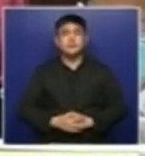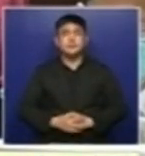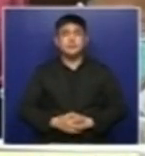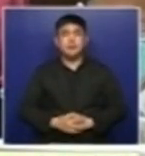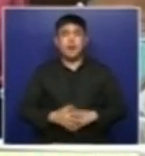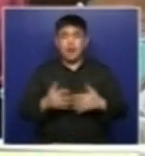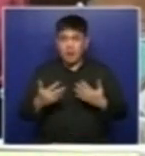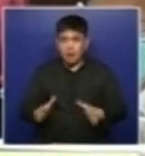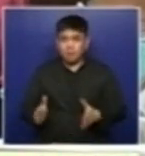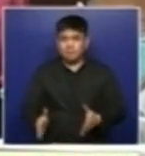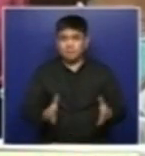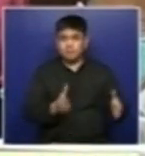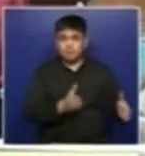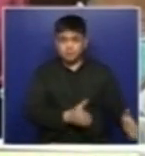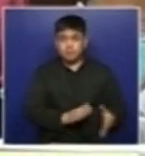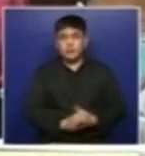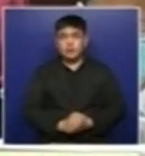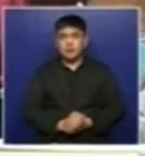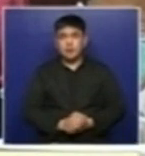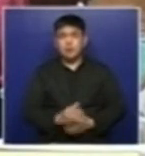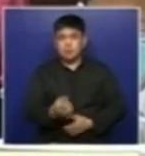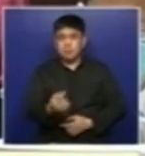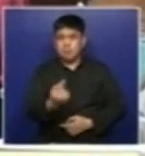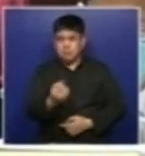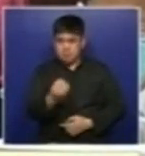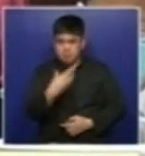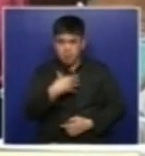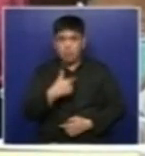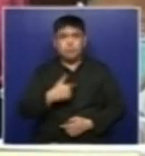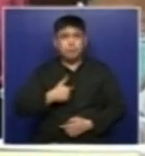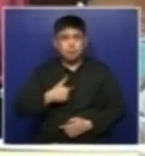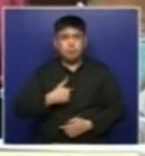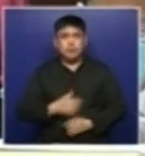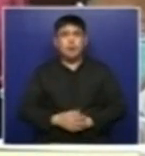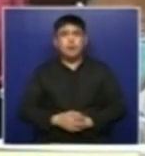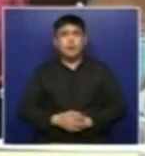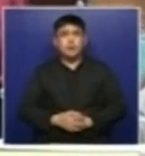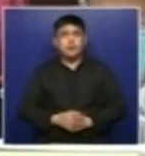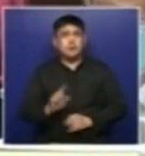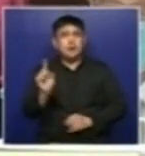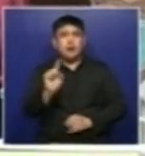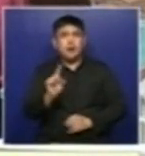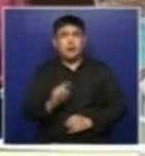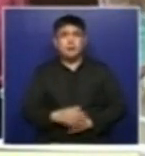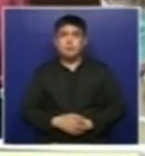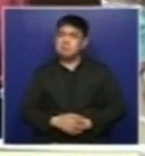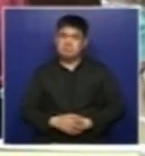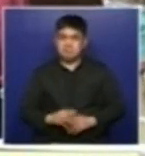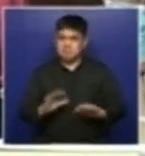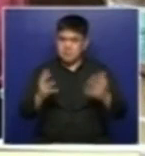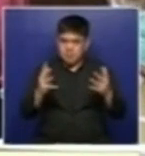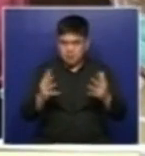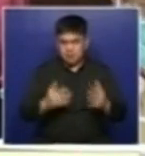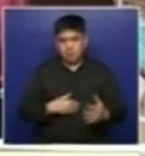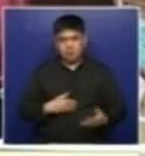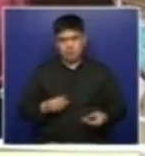และท่านก็ท้าทายต่อผมในสภาแห่งนี้นะครับว่ามันไม่มีเรื่องแบบนี้